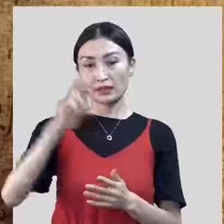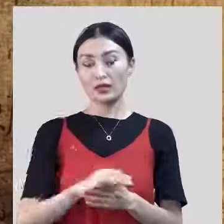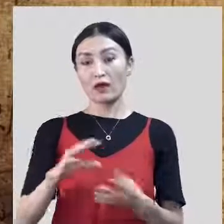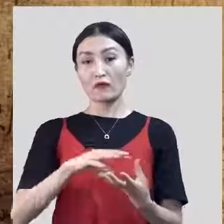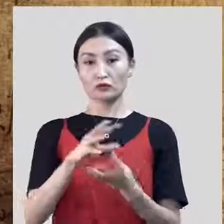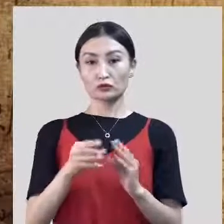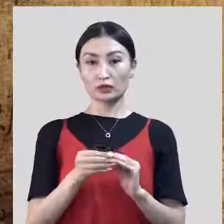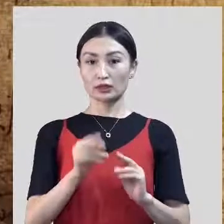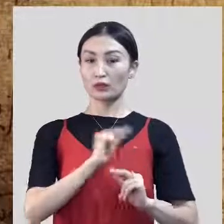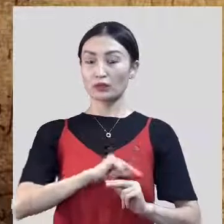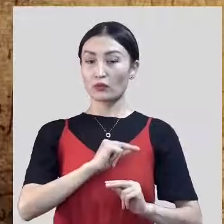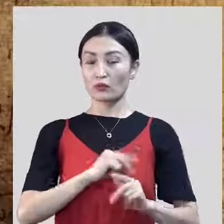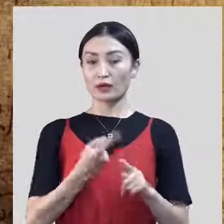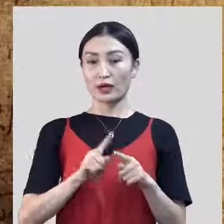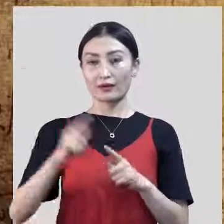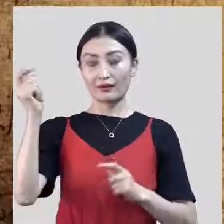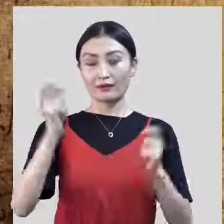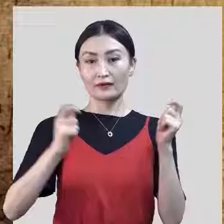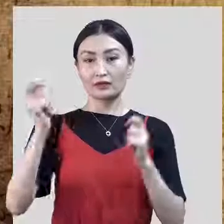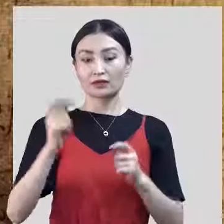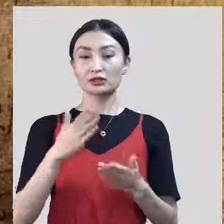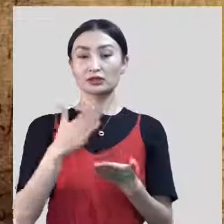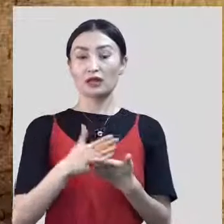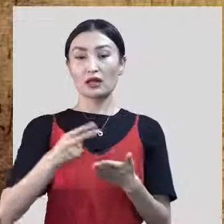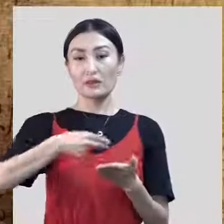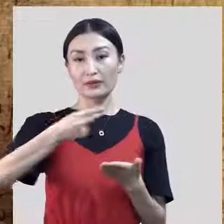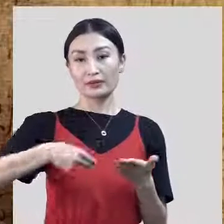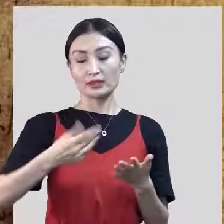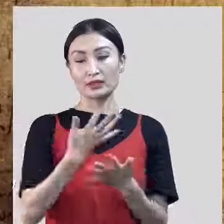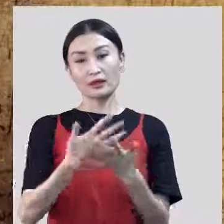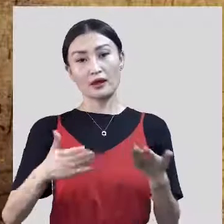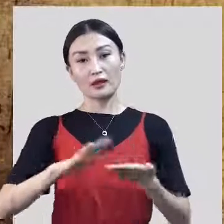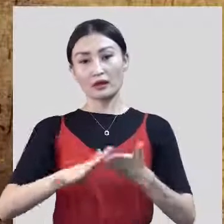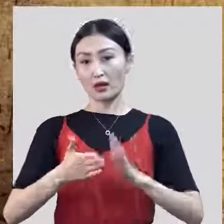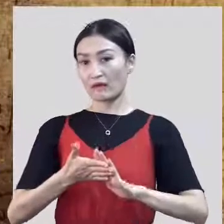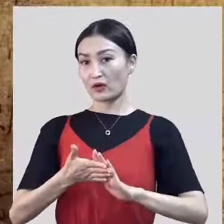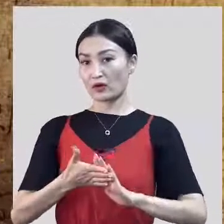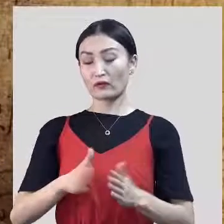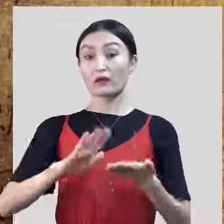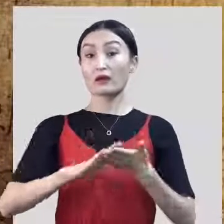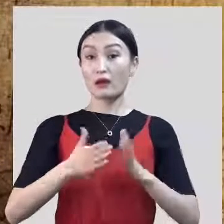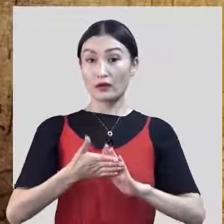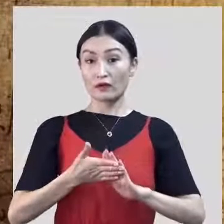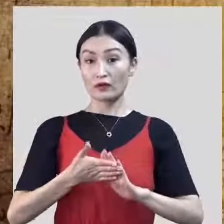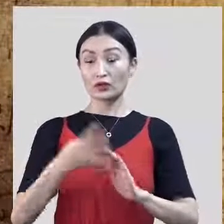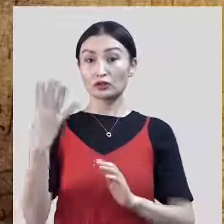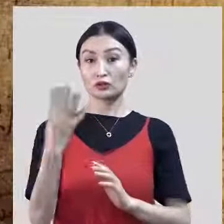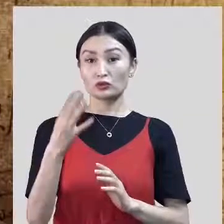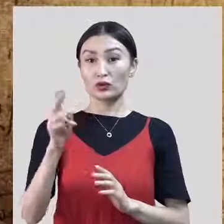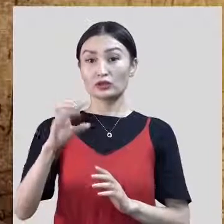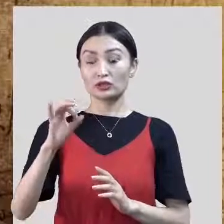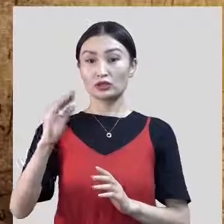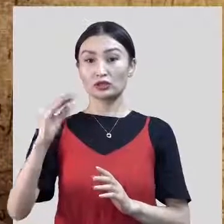результатам работы этой конференции стало подписание ряда договоров договор четырех держав